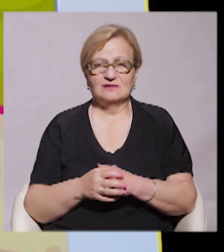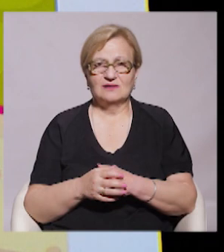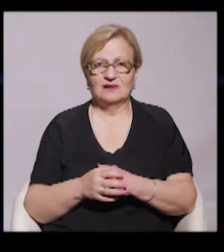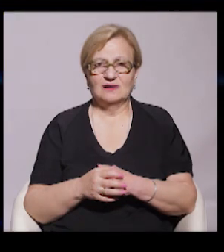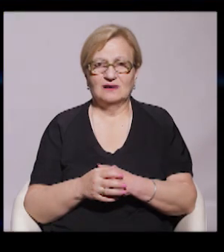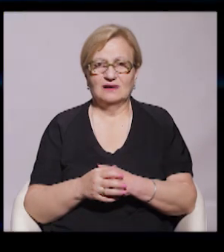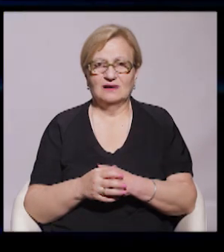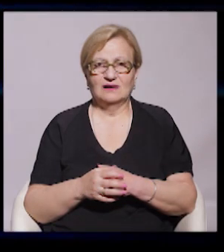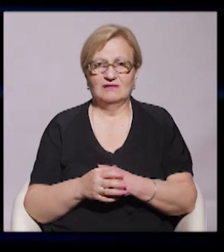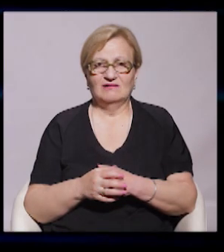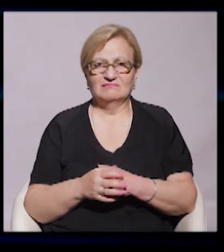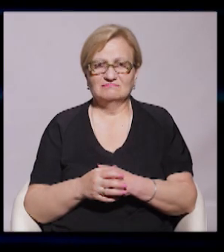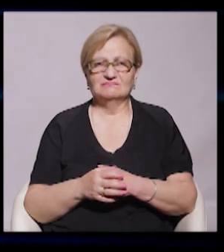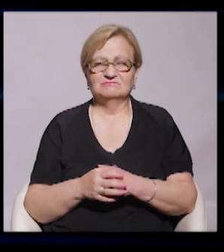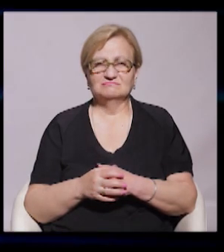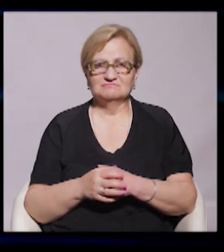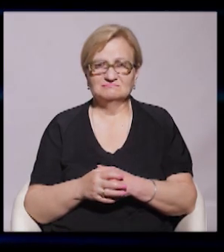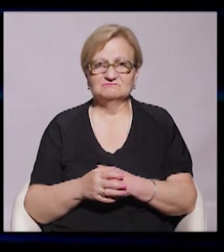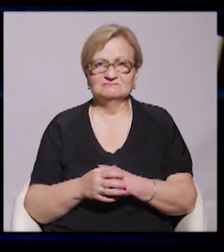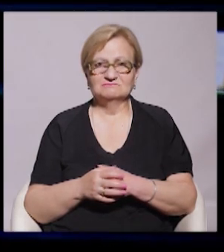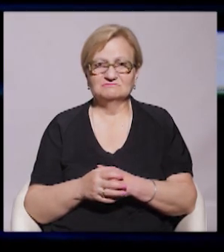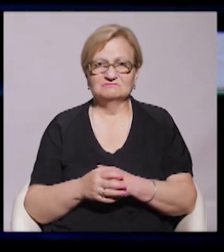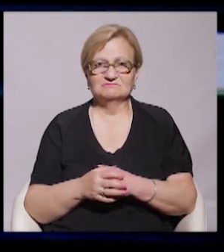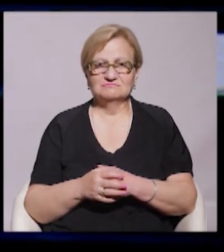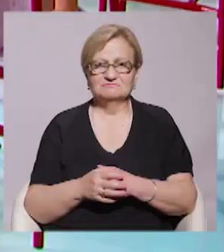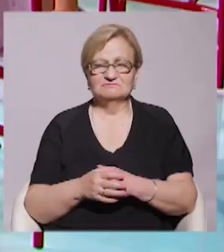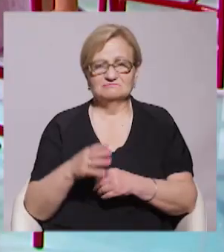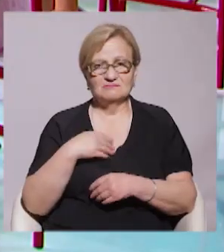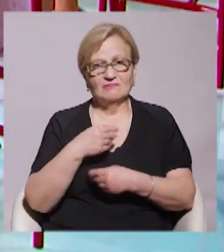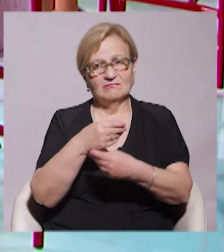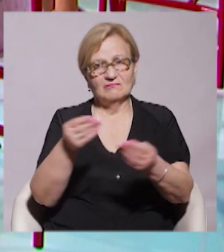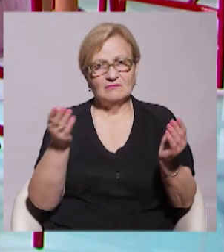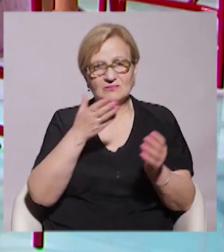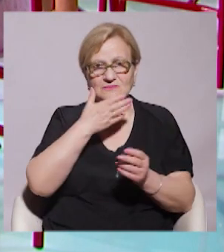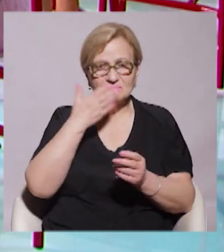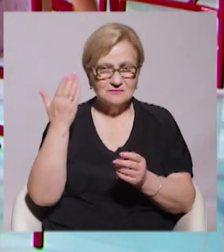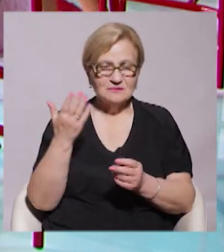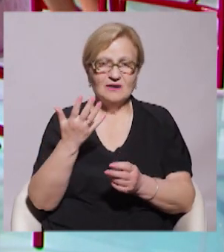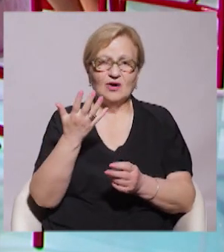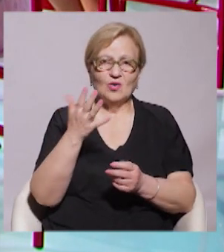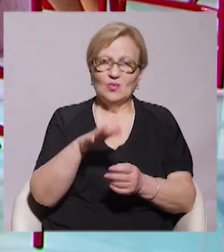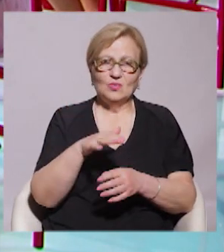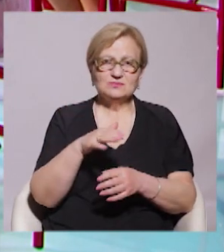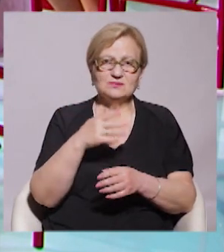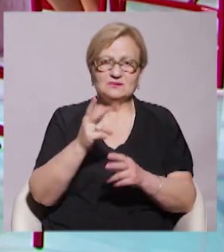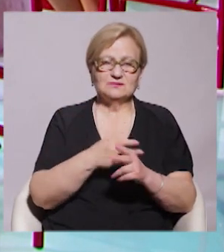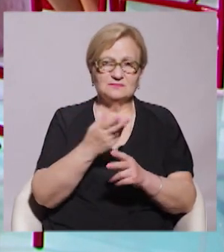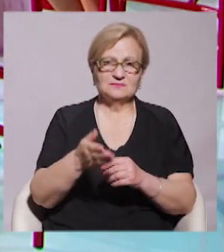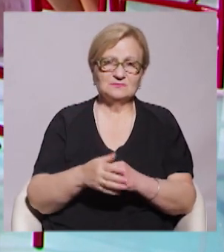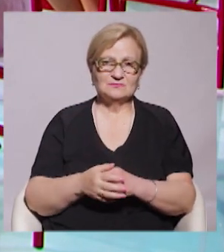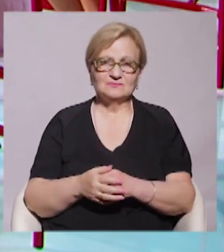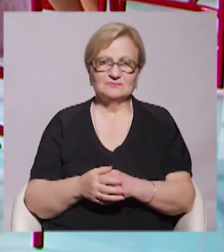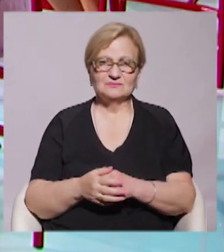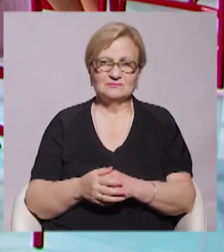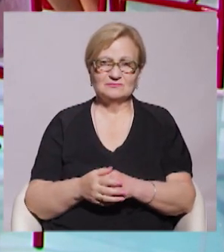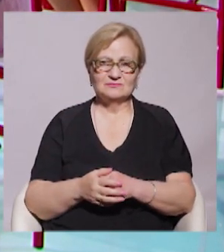არის. აი. რო არ დაგირიგეთ. უნდა მომეცა მე მგონი. კარგი. ამიწე